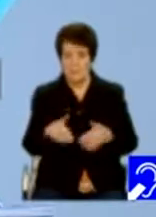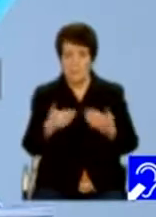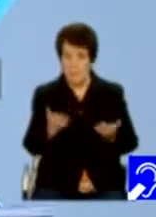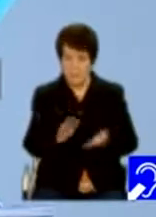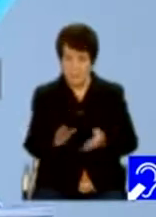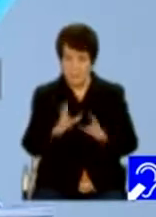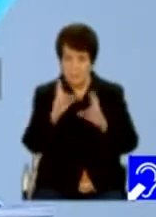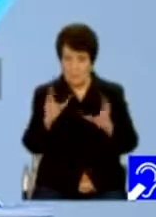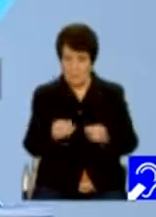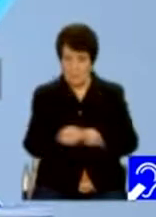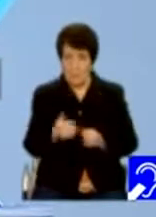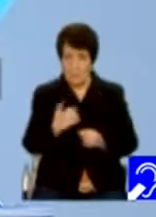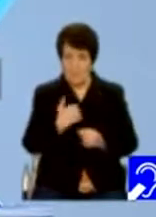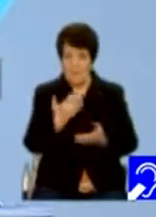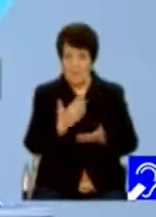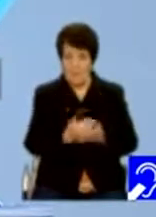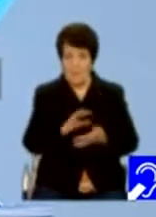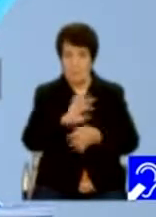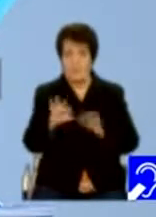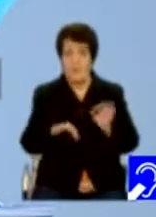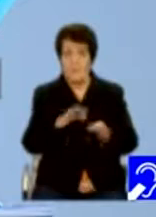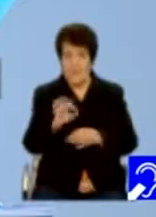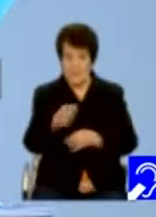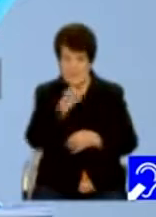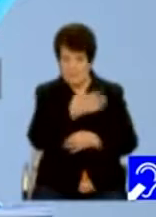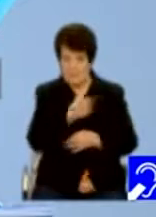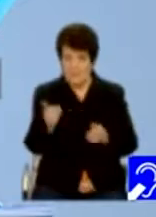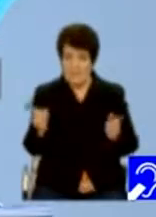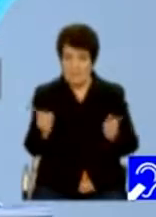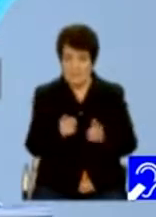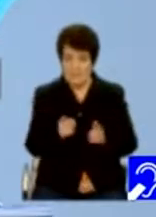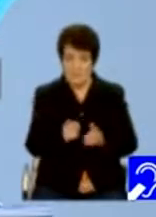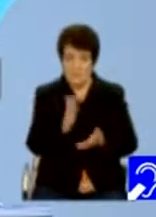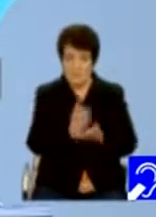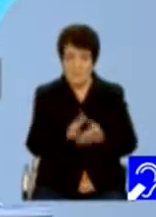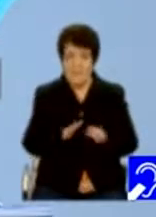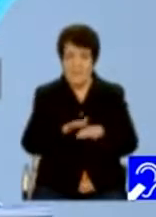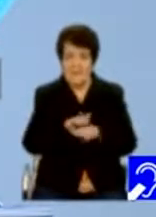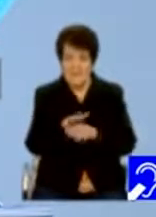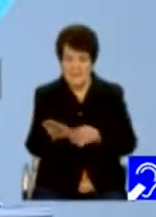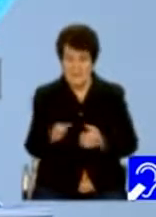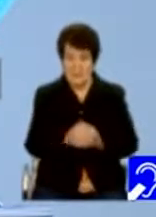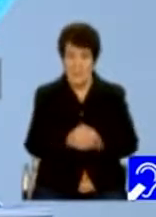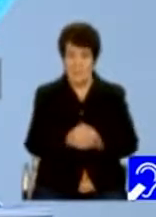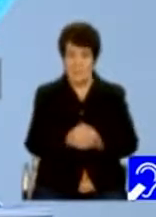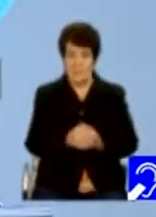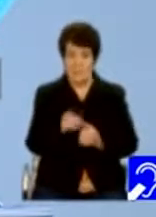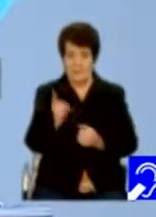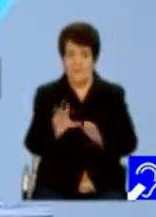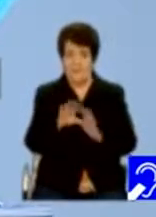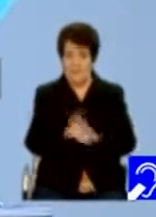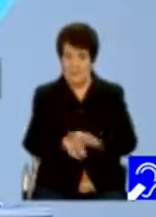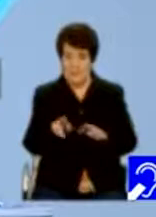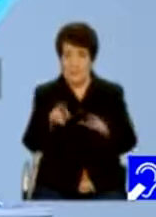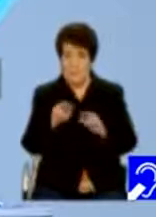sau promisiuni. Noi avem proiecte pe termen scurt, care sunt realizabile imediat cum intrăm în Parlament.